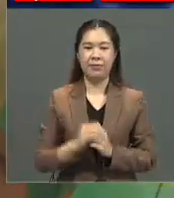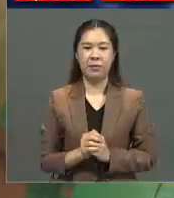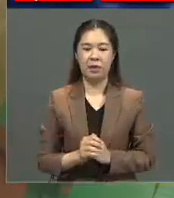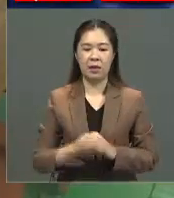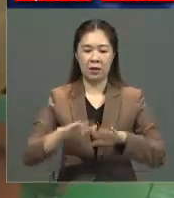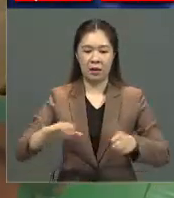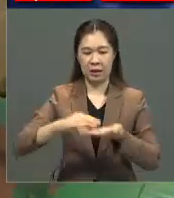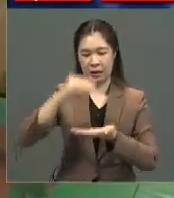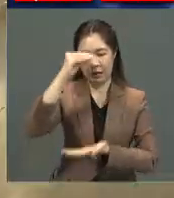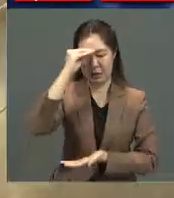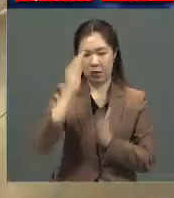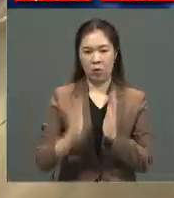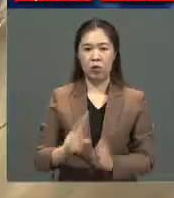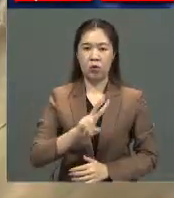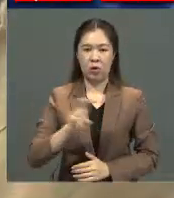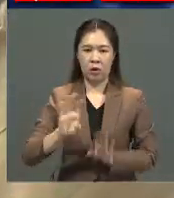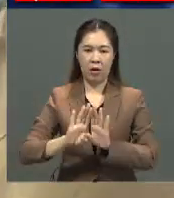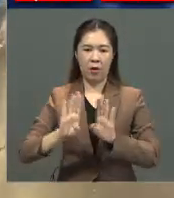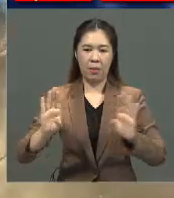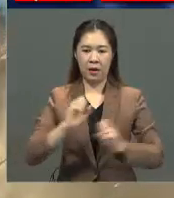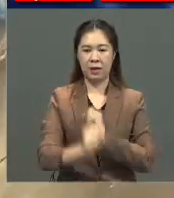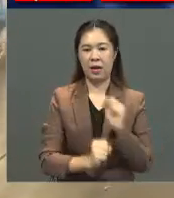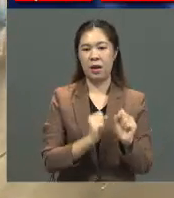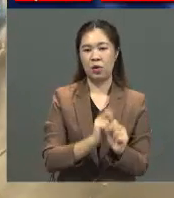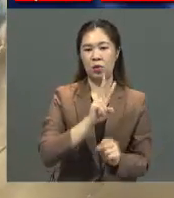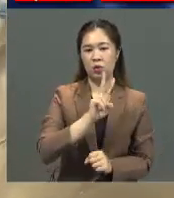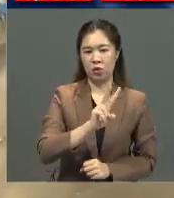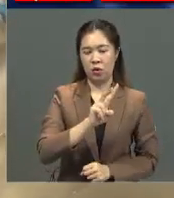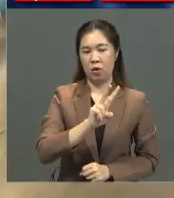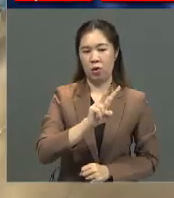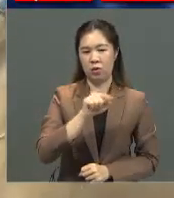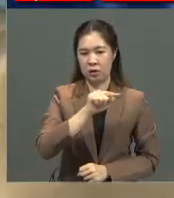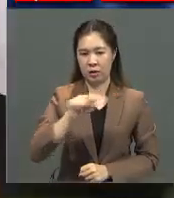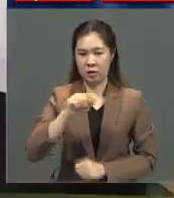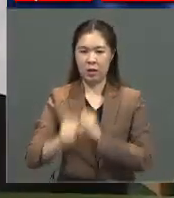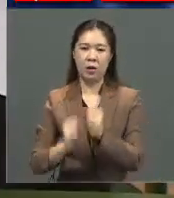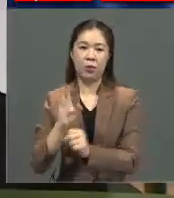ก็เพราะของใครของมันเท่านั้นกิจกรรมอื่นๆที่จะต้องไปการรวมกลุ่มกันอันนี้ก็จะให้คำแนะนำว่าต้องงดไปก่อนนะคะรวมถึงการเล่นเครื่องเล่นต่างๆด้วยขณะที่ศูนย์พัฒนาเด็กก่อนวัยเรียนธรรมานุรักษ์เขตสวนหลวงมีนักเรียนกว่า200คนเปิดรับเด็กตั้งแต่ 2ขวบครึ่งจนถึง 6